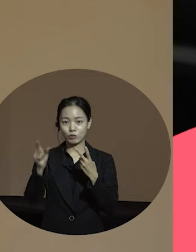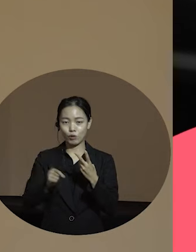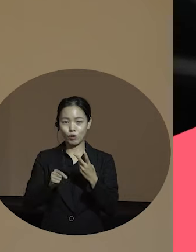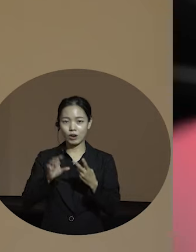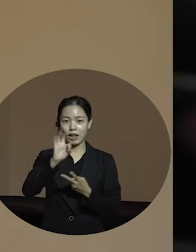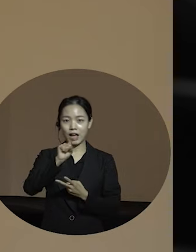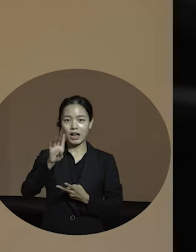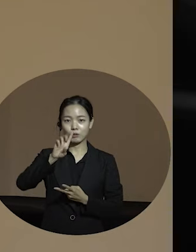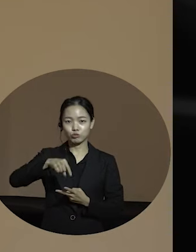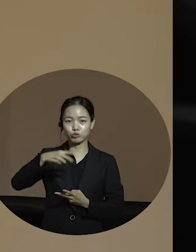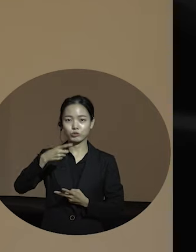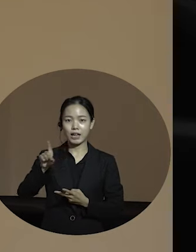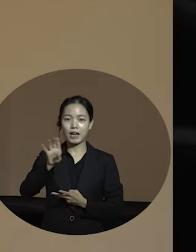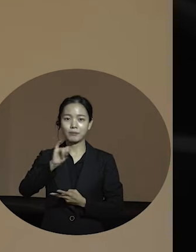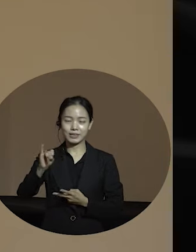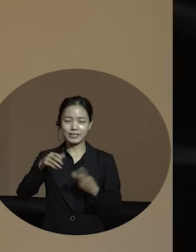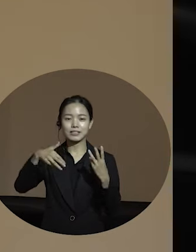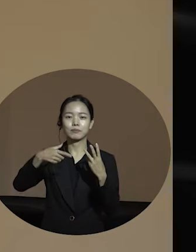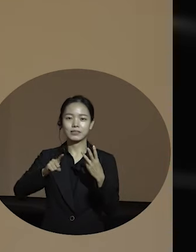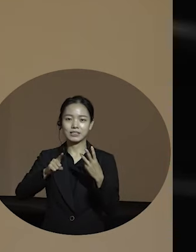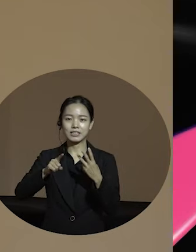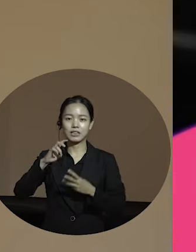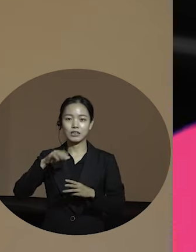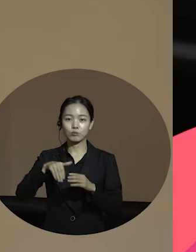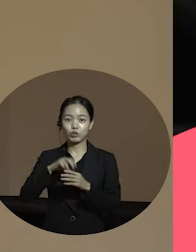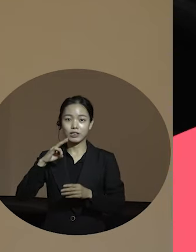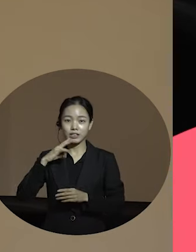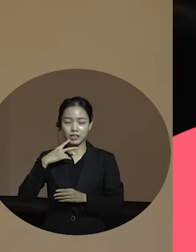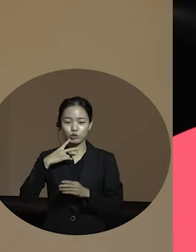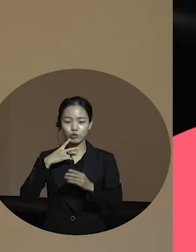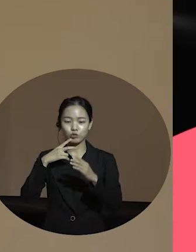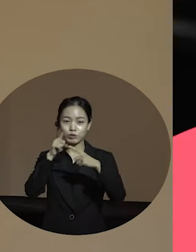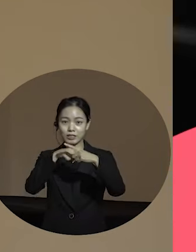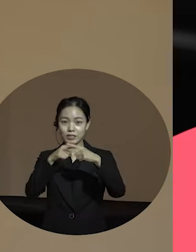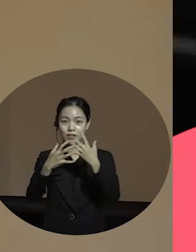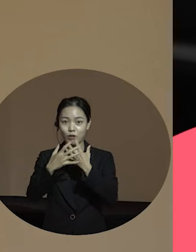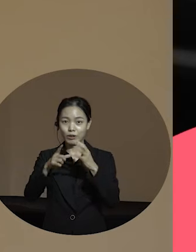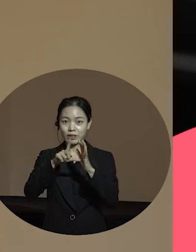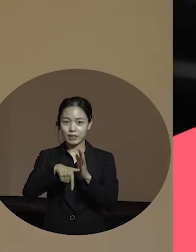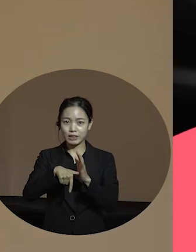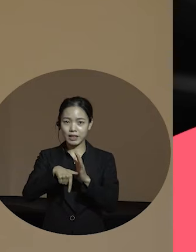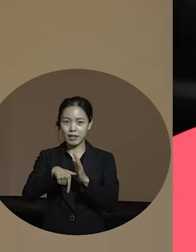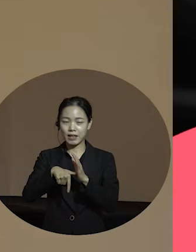제3차 세계문화예술교육대회에서 최종적으로 채택된 문화예술교육